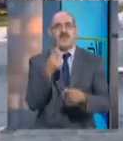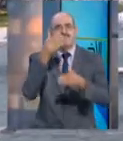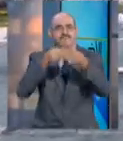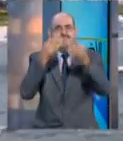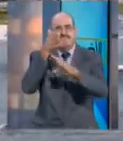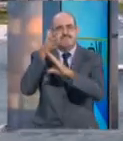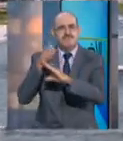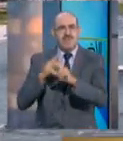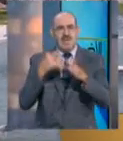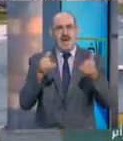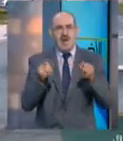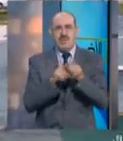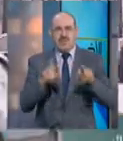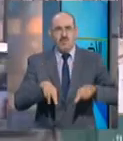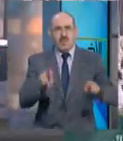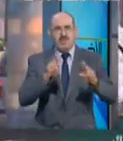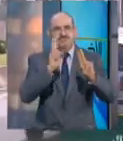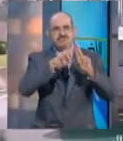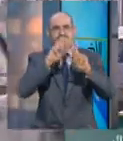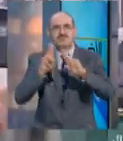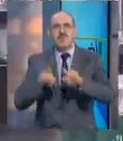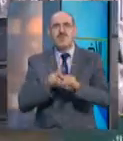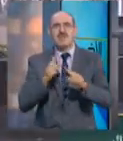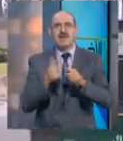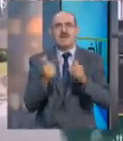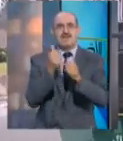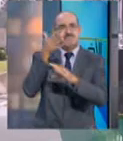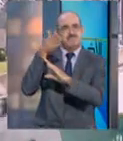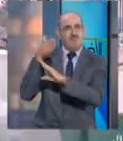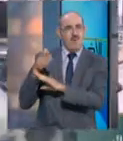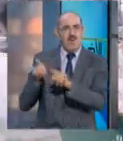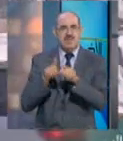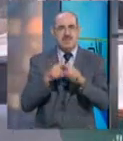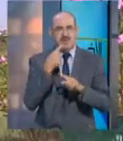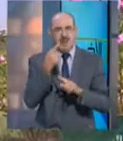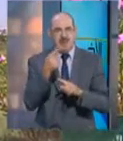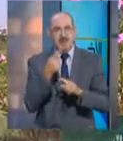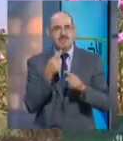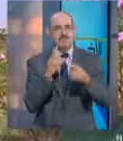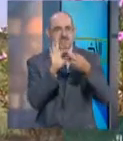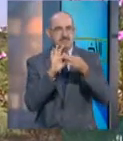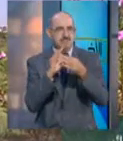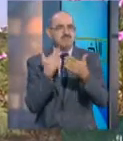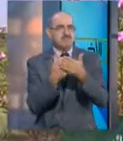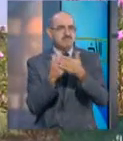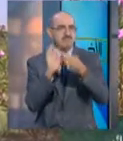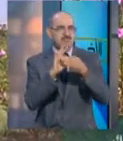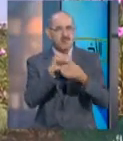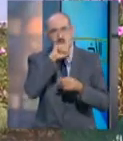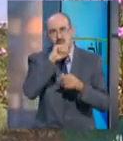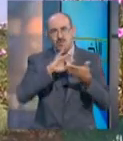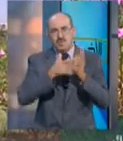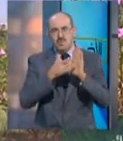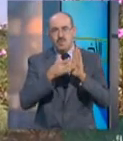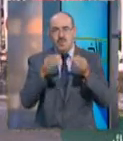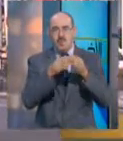مدينة الجزائر وطرقاتها بأعلام الدول العربية يحمل أسمى معاني الروابط وجسور المحبة بين